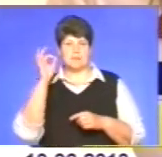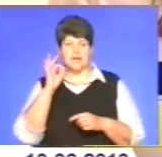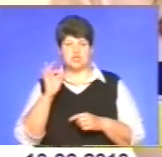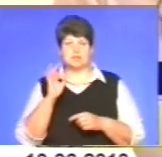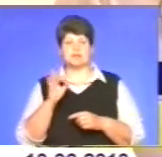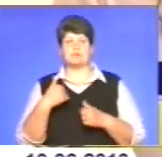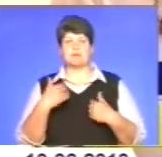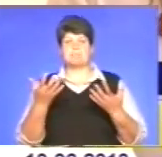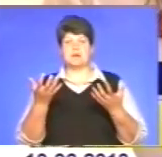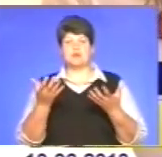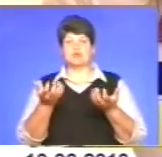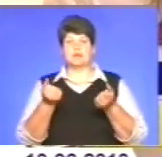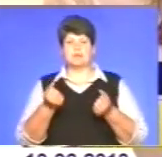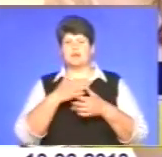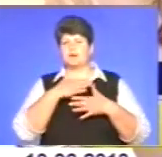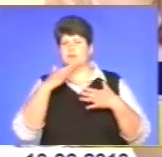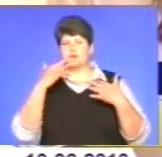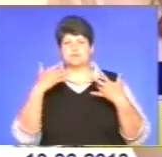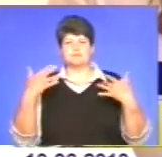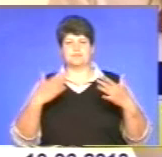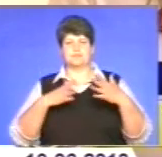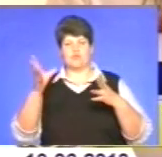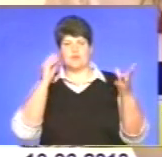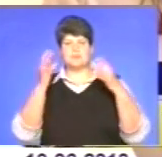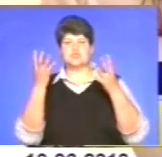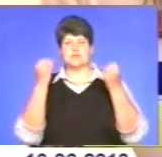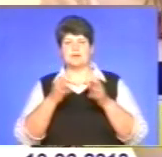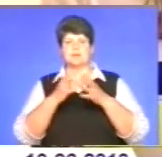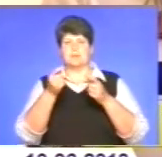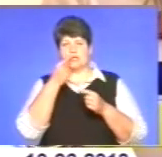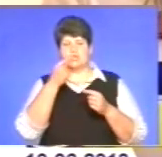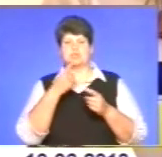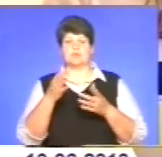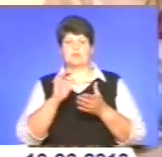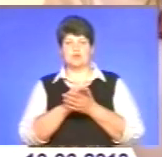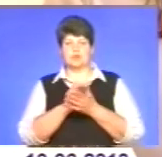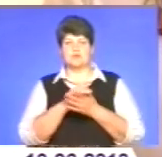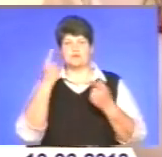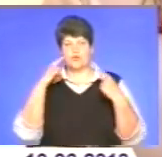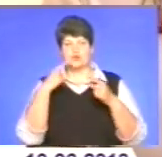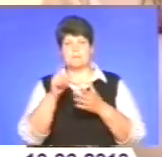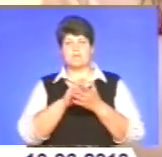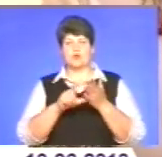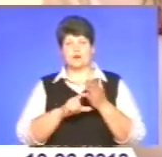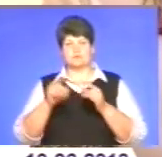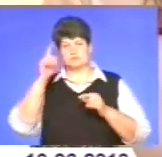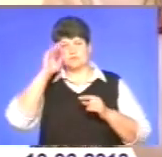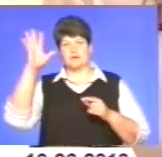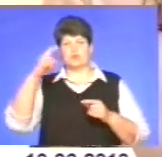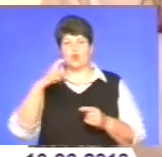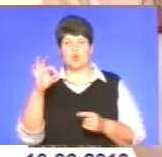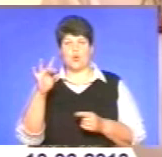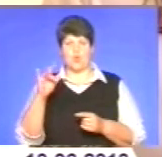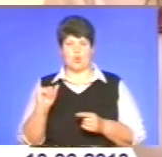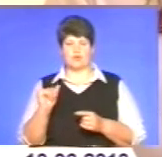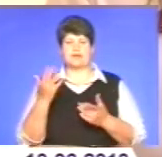купу приємних, позитивних вражень, адже ми ще ближче і ближче ознайомилися з творчою біографією такого славетного хору,